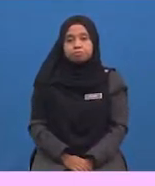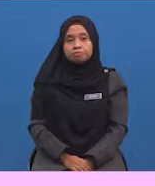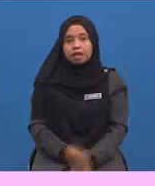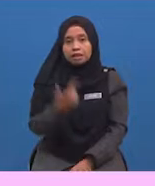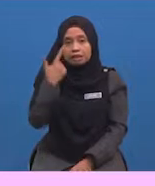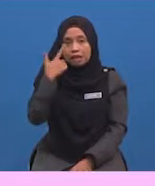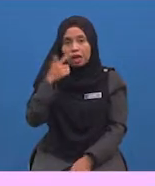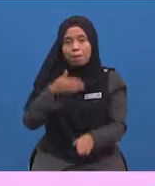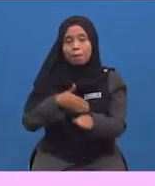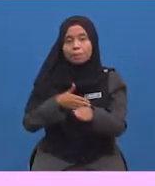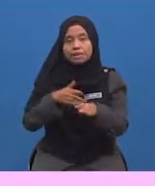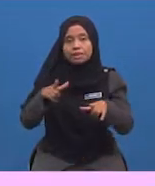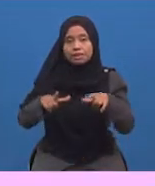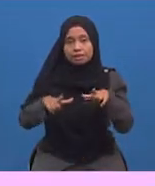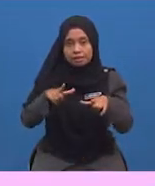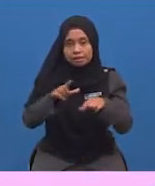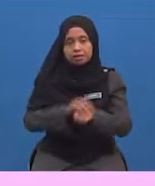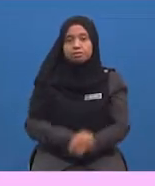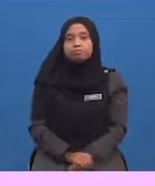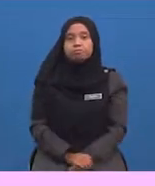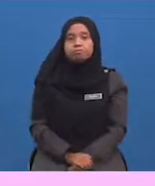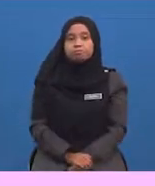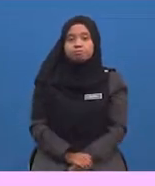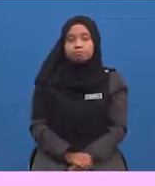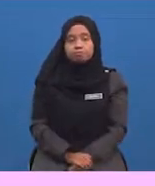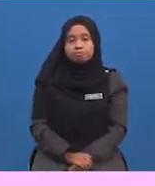Lihat pada langkah penyelesaian.